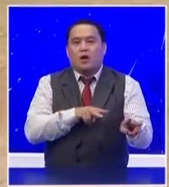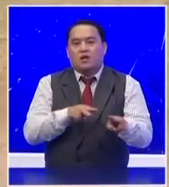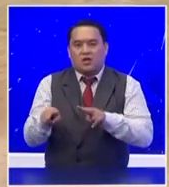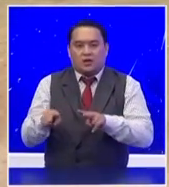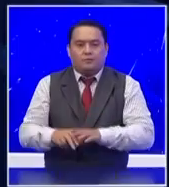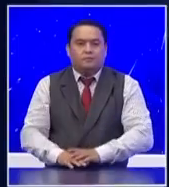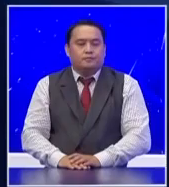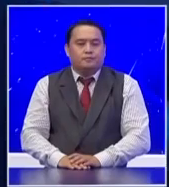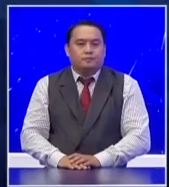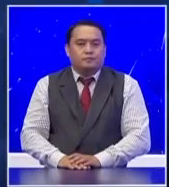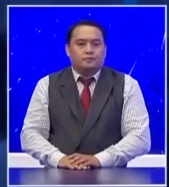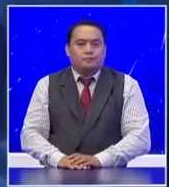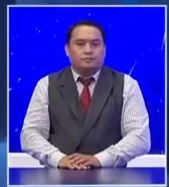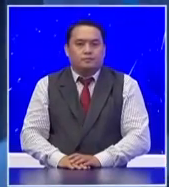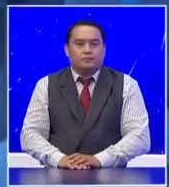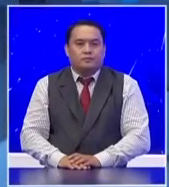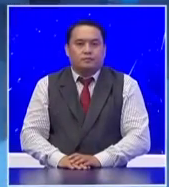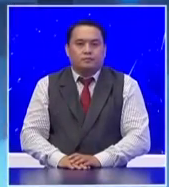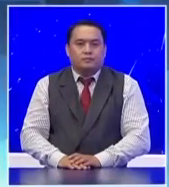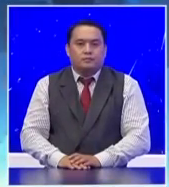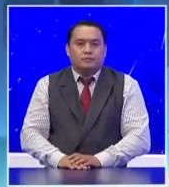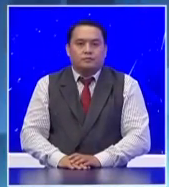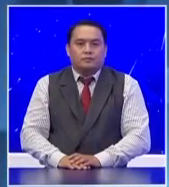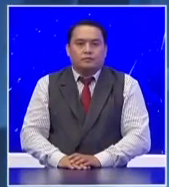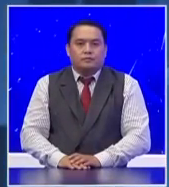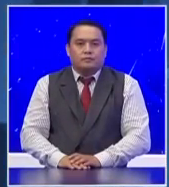природной территории. Алексей Цурин, Атутеев, телеканал ЖТСУ.